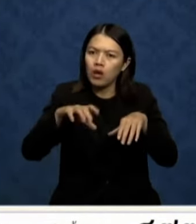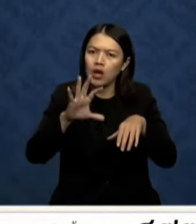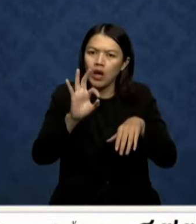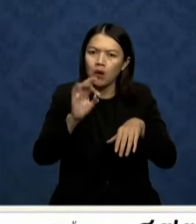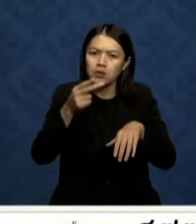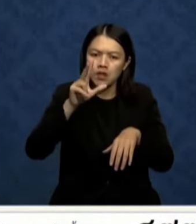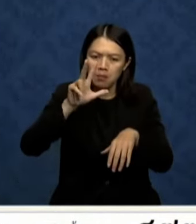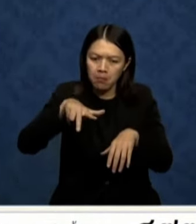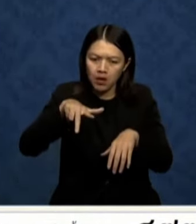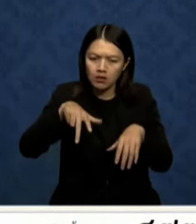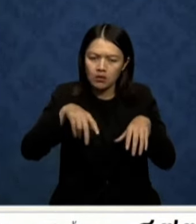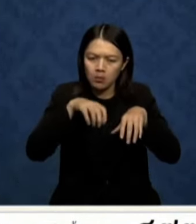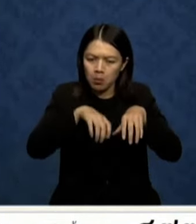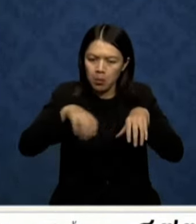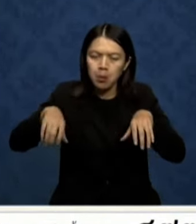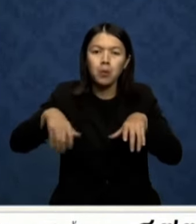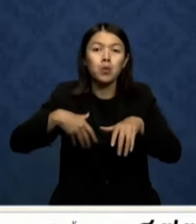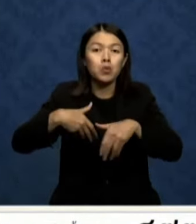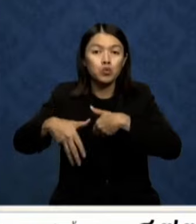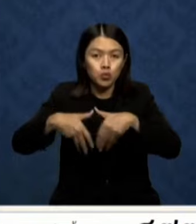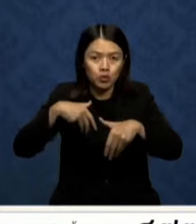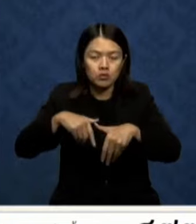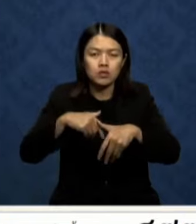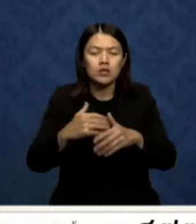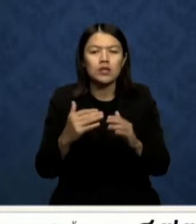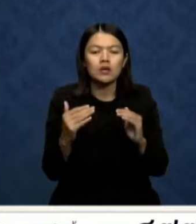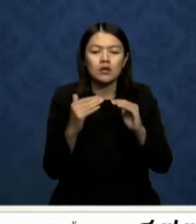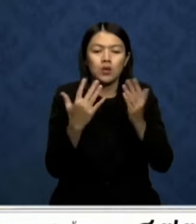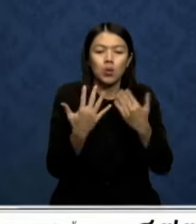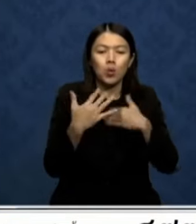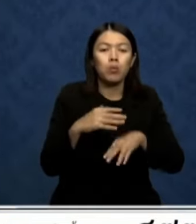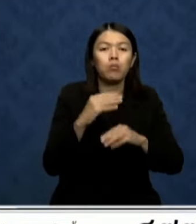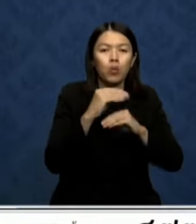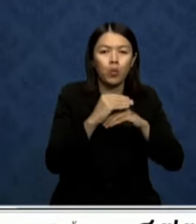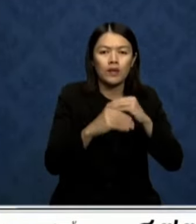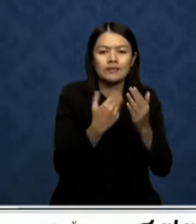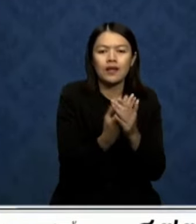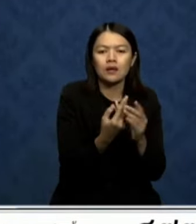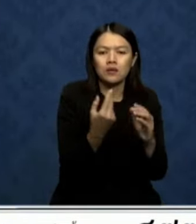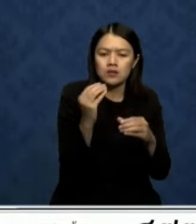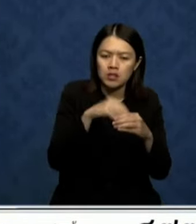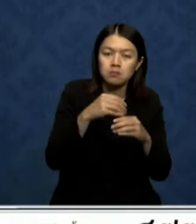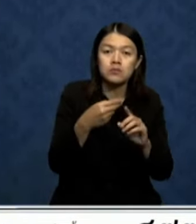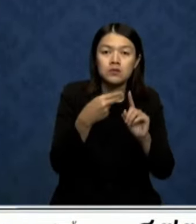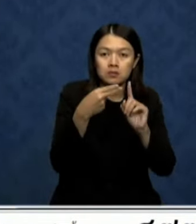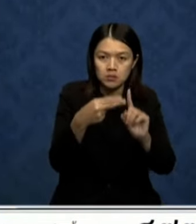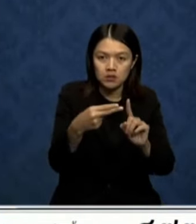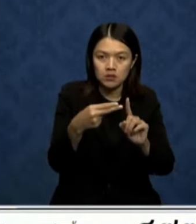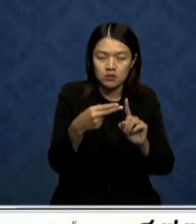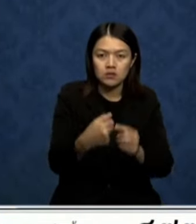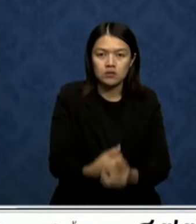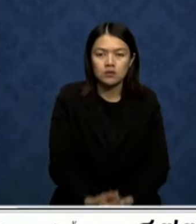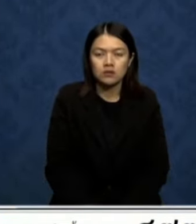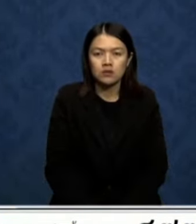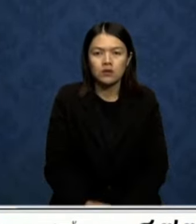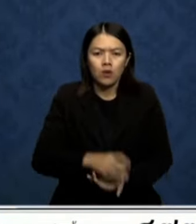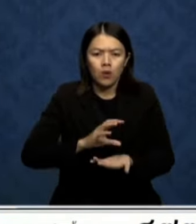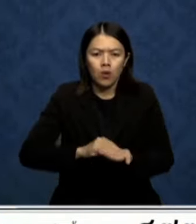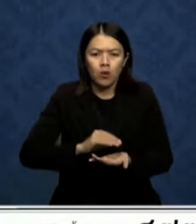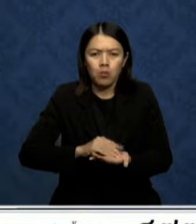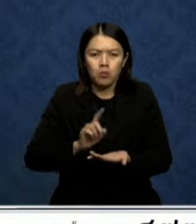93,000 วิสาหกิจชุมชนจะได้มีสิทธิ์เข้ามาร่วมอยู่ในโครงการเติมเงิน 10,000 บาทผ่าน Digital Wallet โดยที่ถังข้อมูลของเขาซึ่